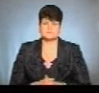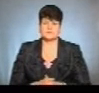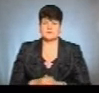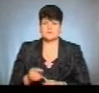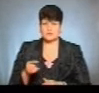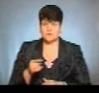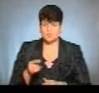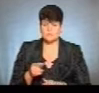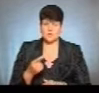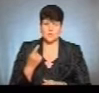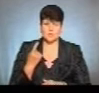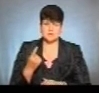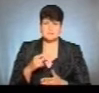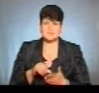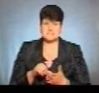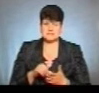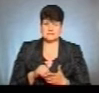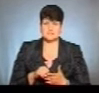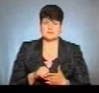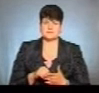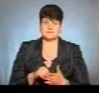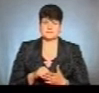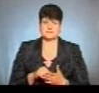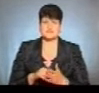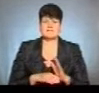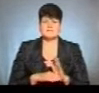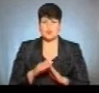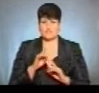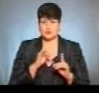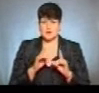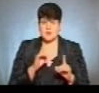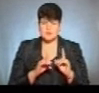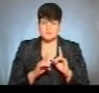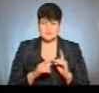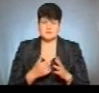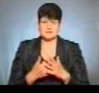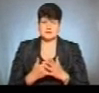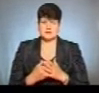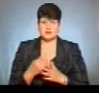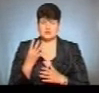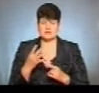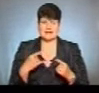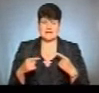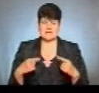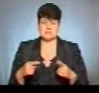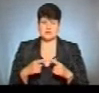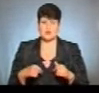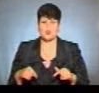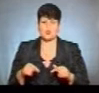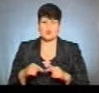Тернополя один представник до Верховної Ради. І, скажімо так, чотири інших округи – це